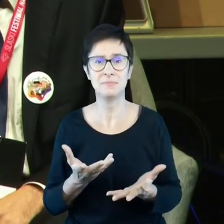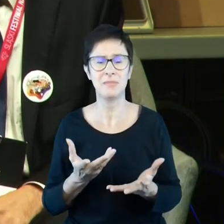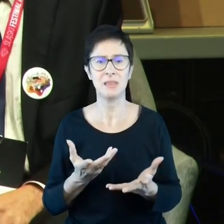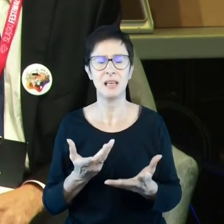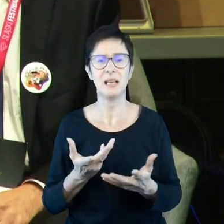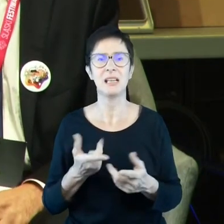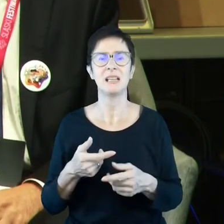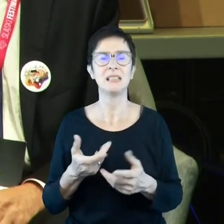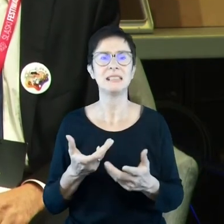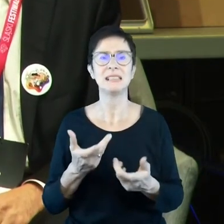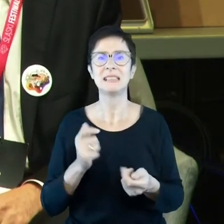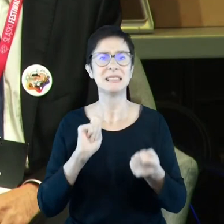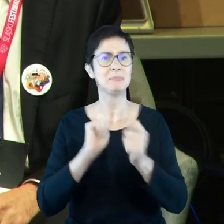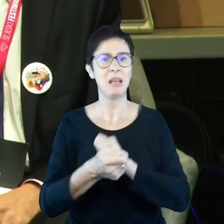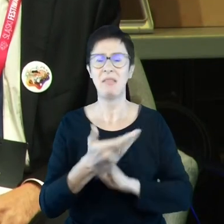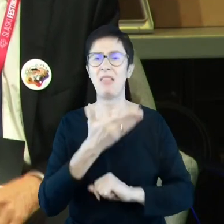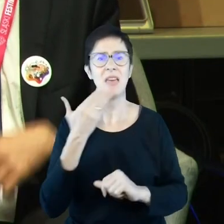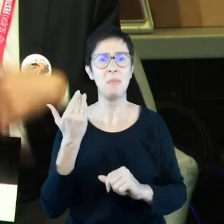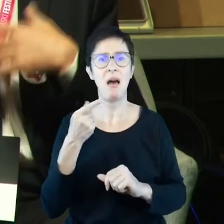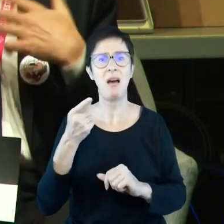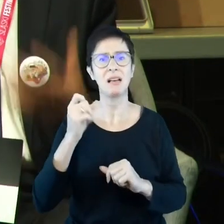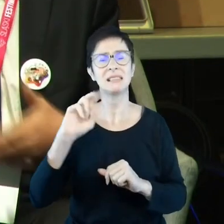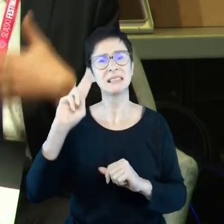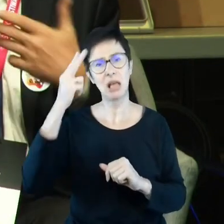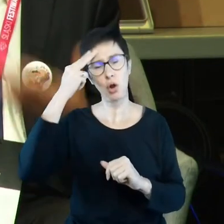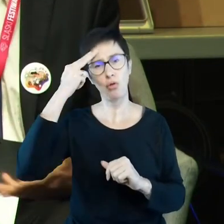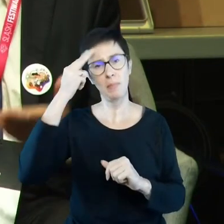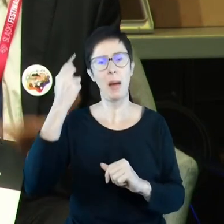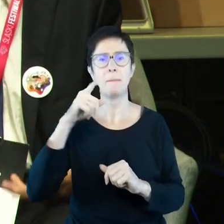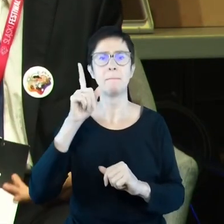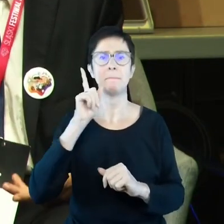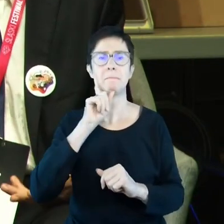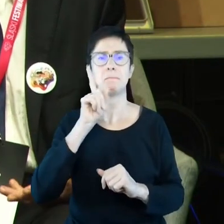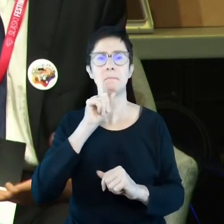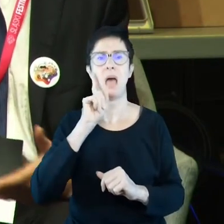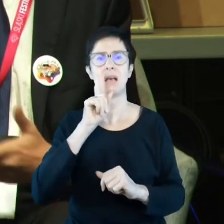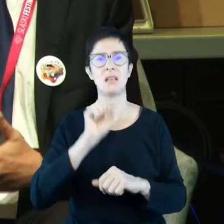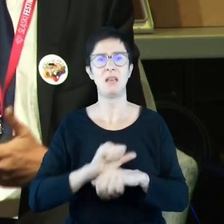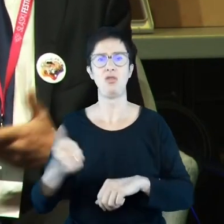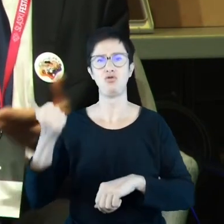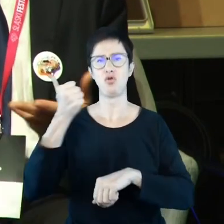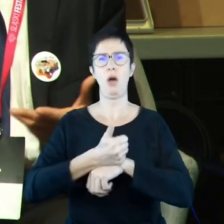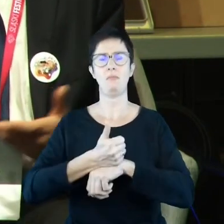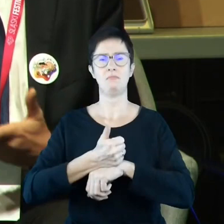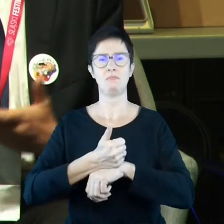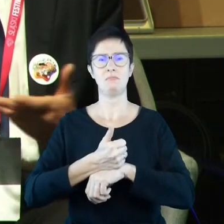niezmienności pewnego stereotypu męskiej, patriarchalnej dominacji, pewnego modelu